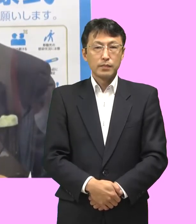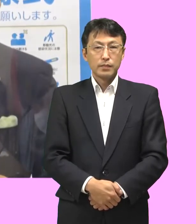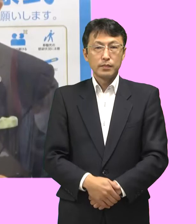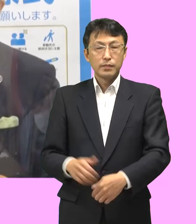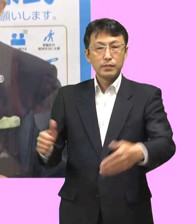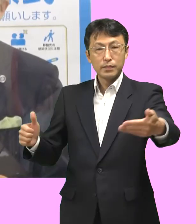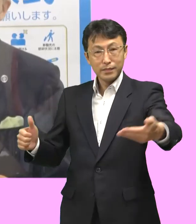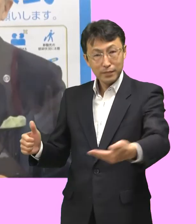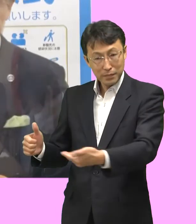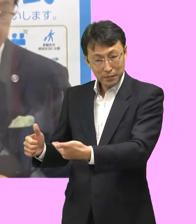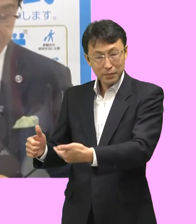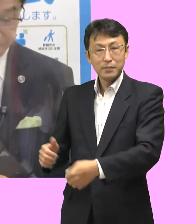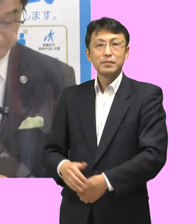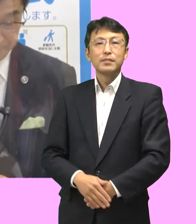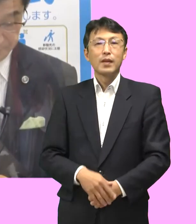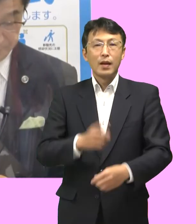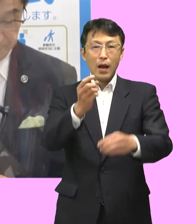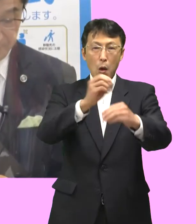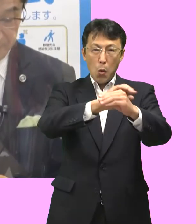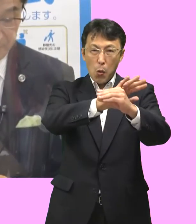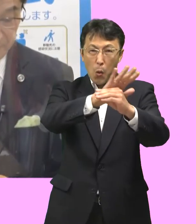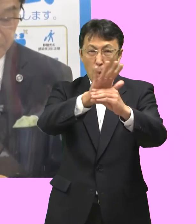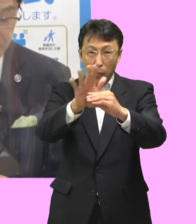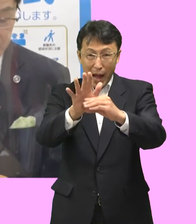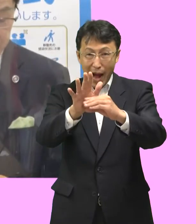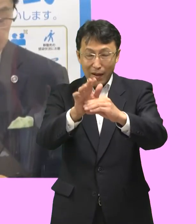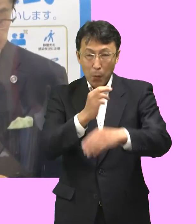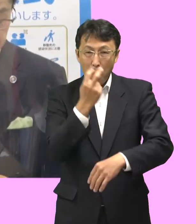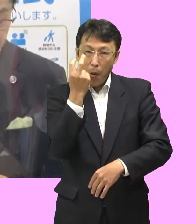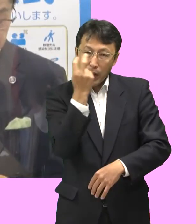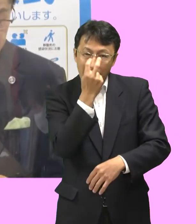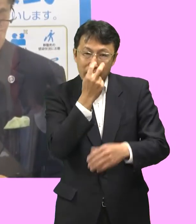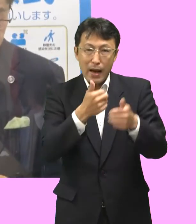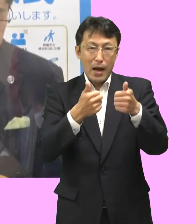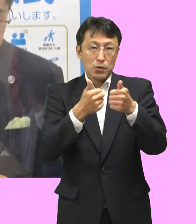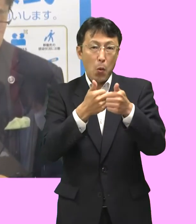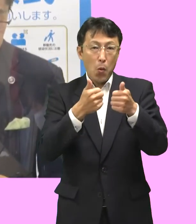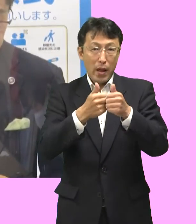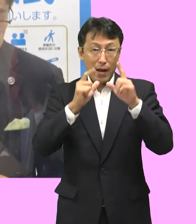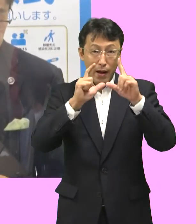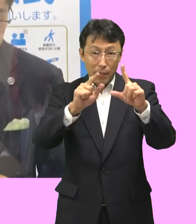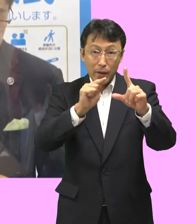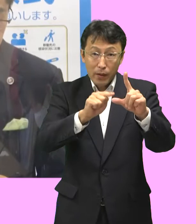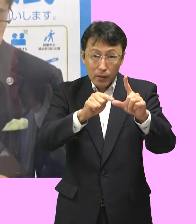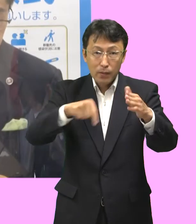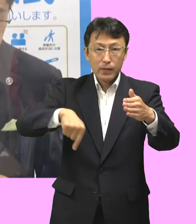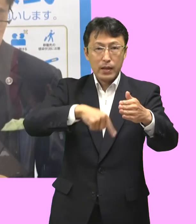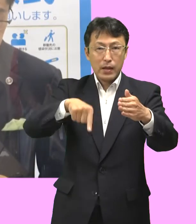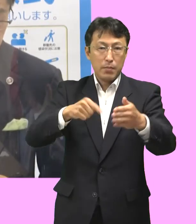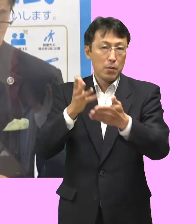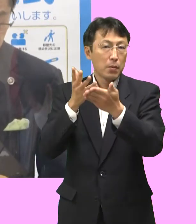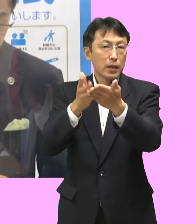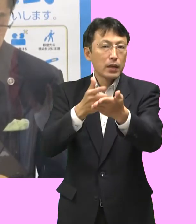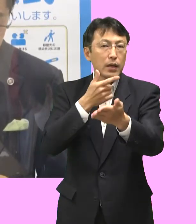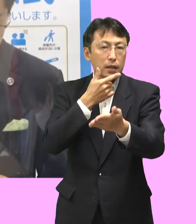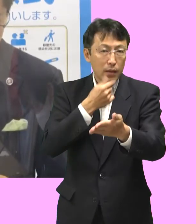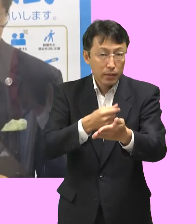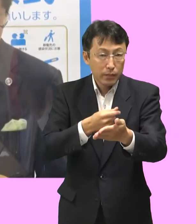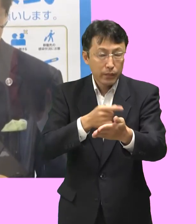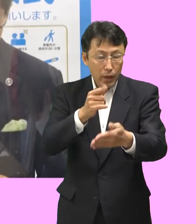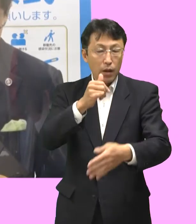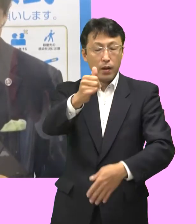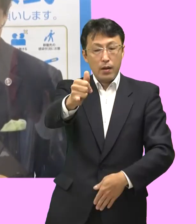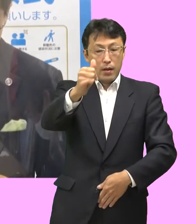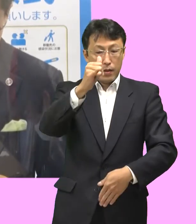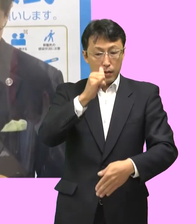新型コロナウイルス検査相談についてお伺いしたいんですけれども、はい、この相談電話で受け付けるということ